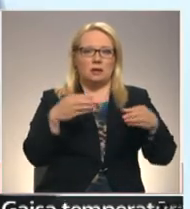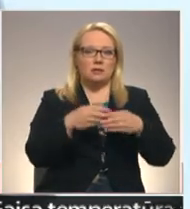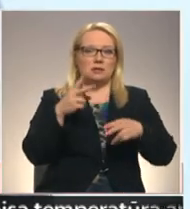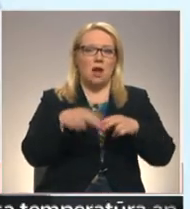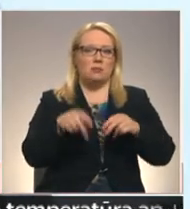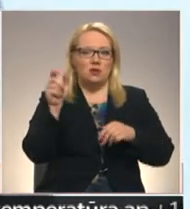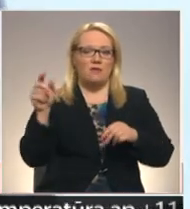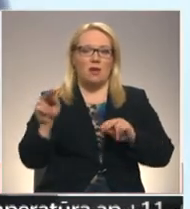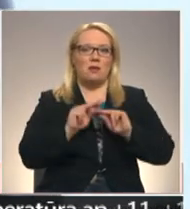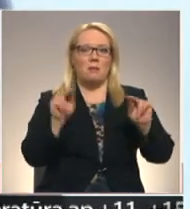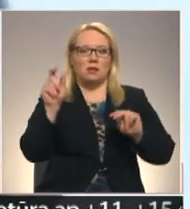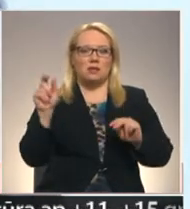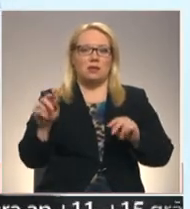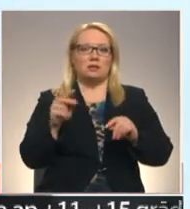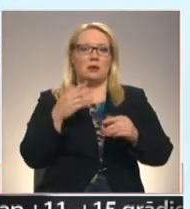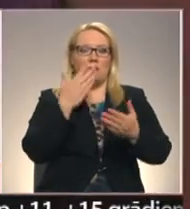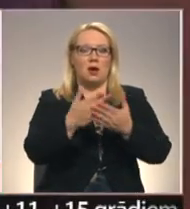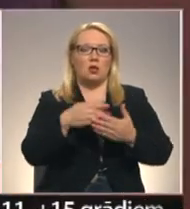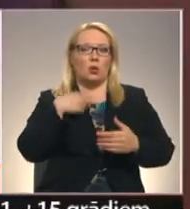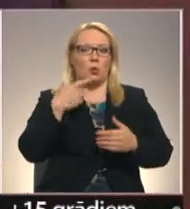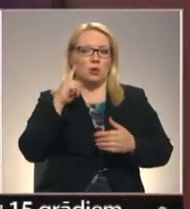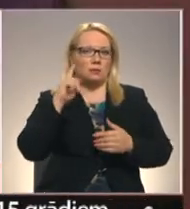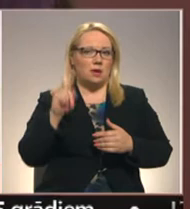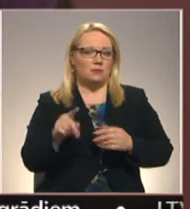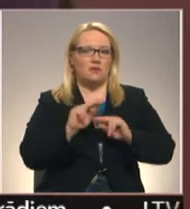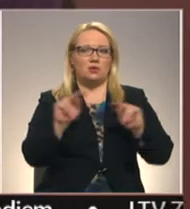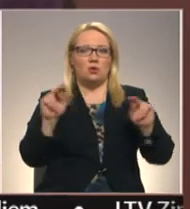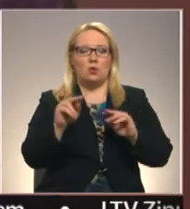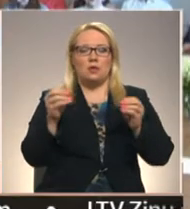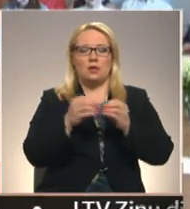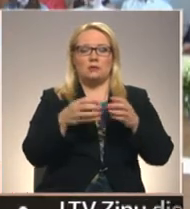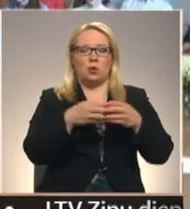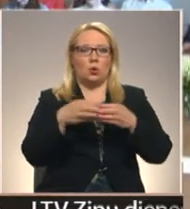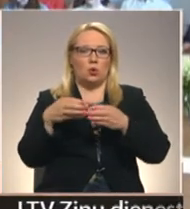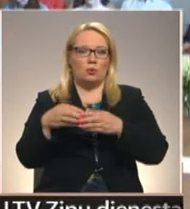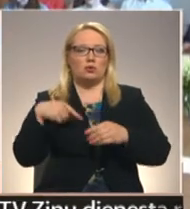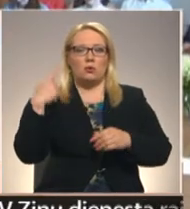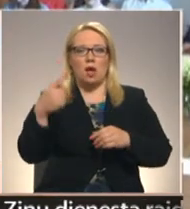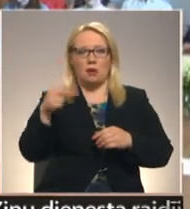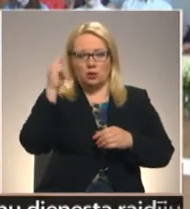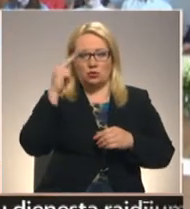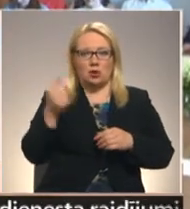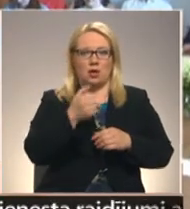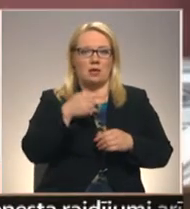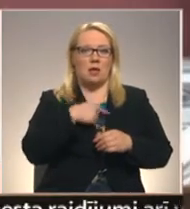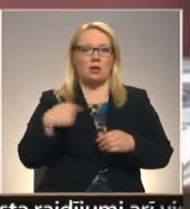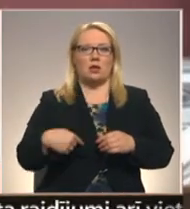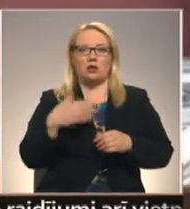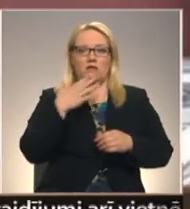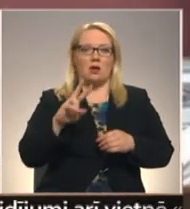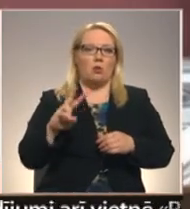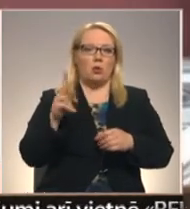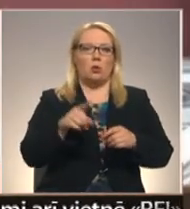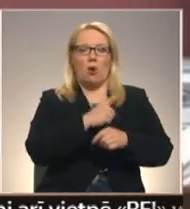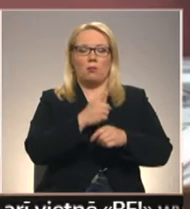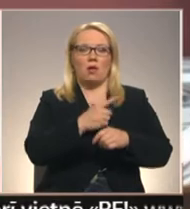absolventi pasniedzējiem demonstrē runas prasmes. Universitātē jau ir izskolotas vairāk nekā 10 grupas un nākamajā studiju gadā ķīniešu valodu, kā otro